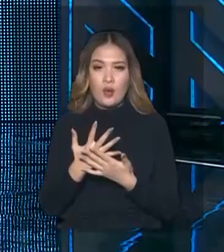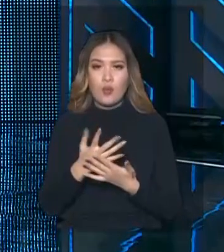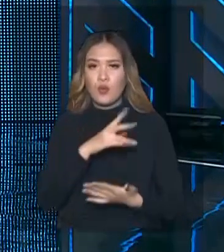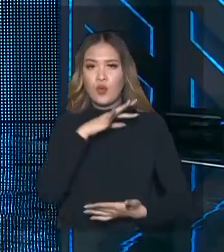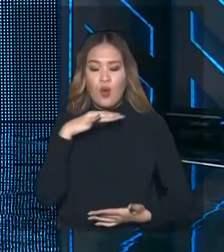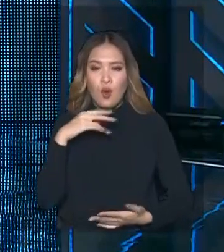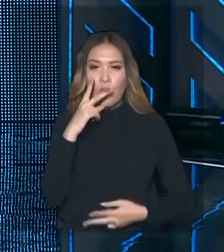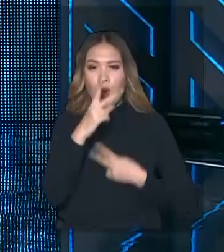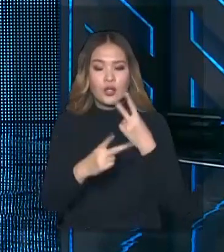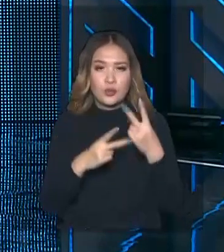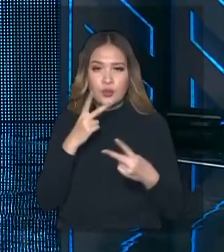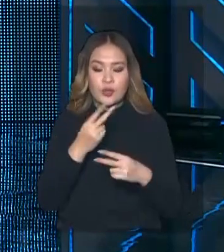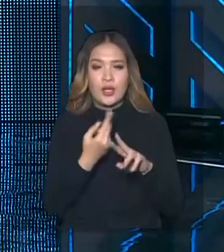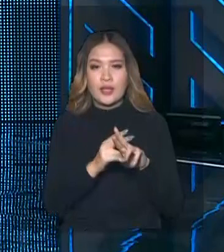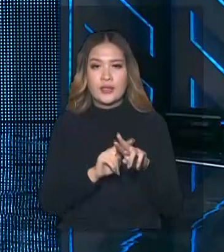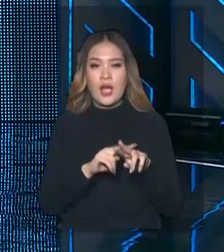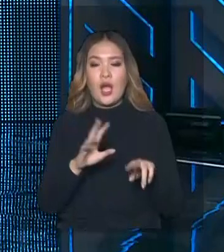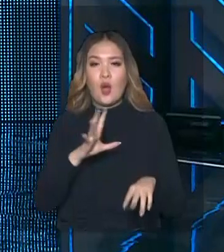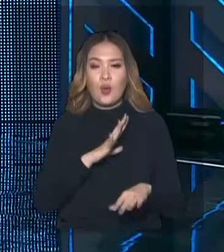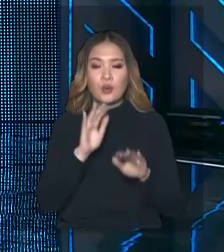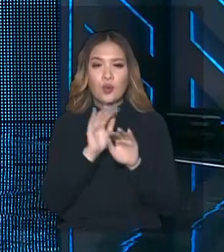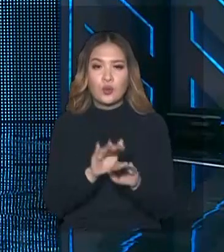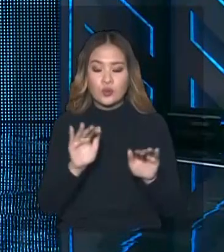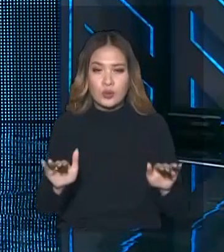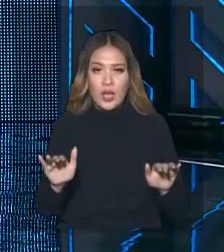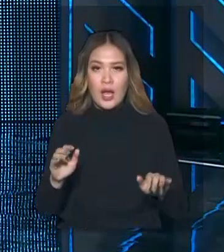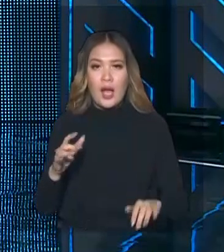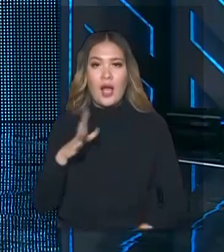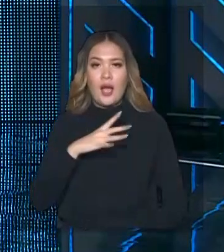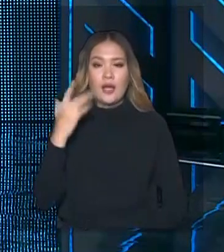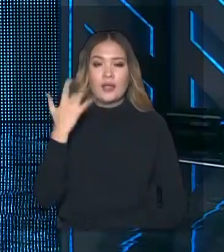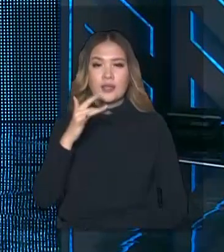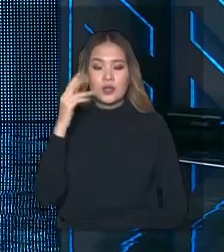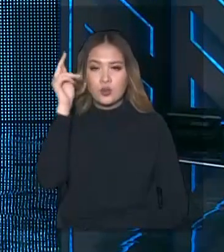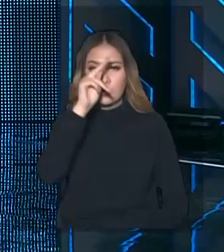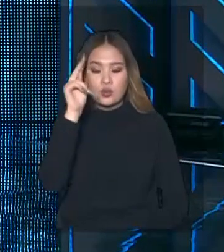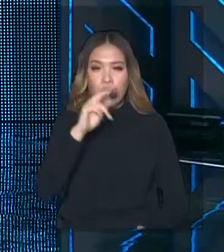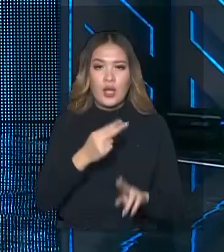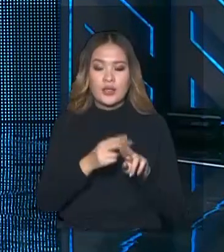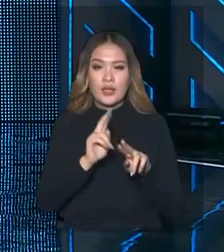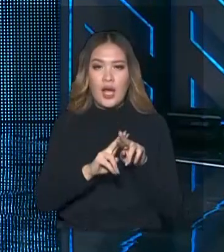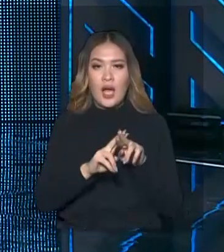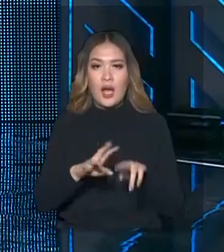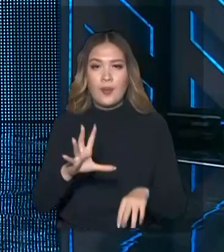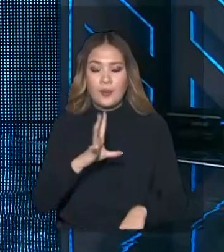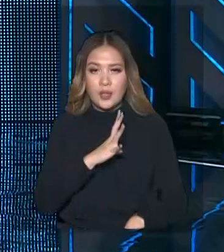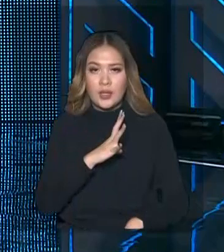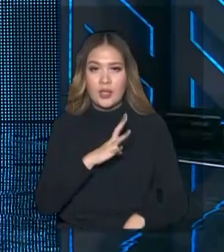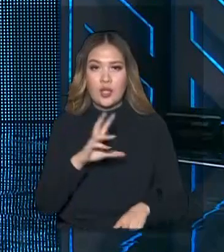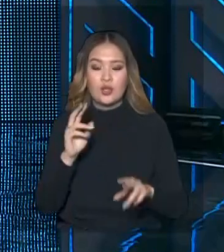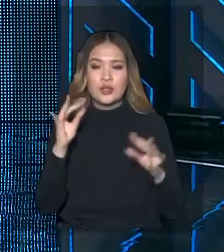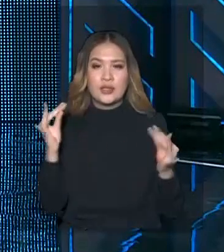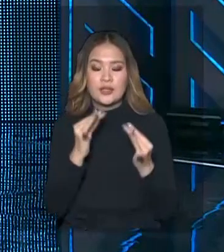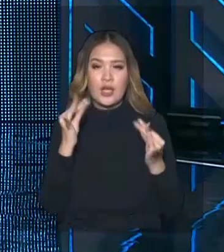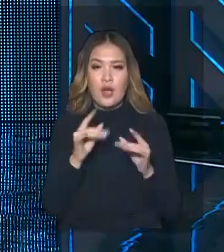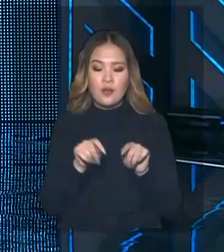жинап оқырманның көзайымына айналған. Ол осылайша оқушылардың ағылшын тіліне деген қызығушылығын оятып жүр. Көпке үлгі болған ұстазбен